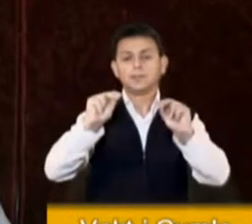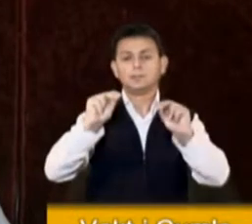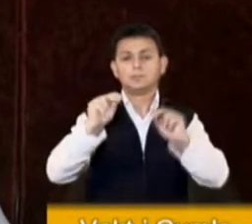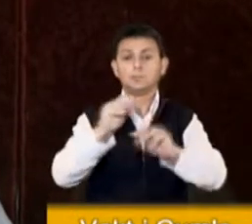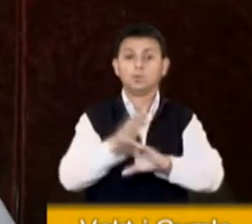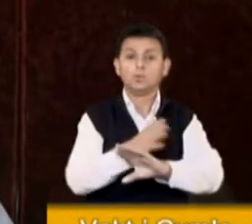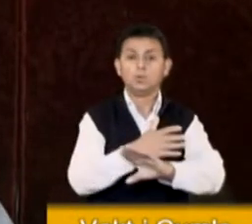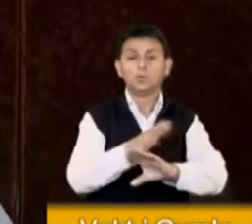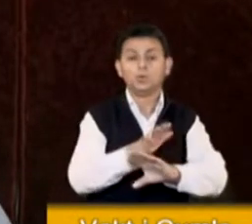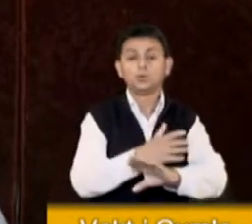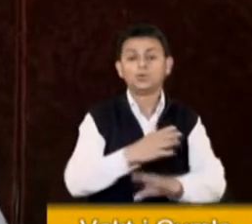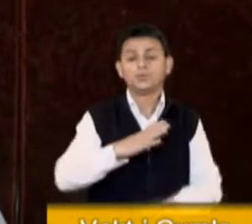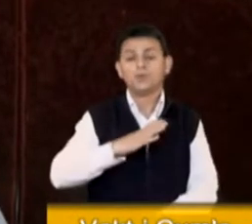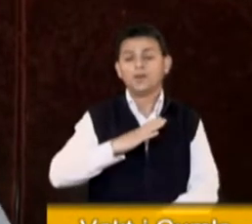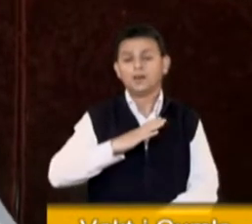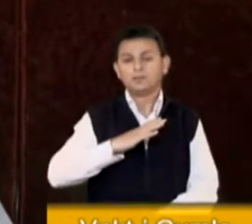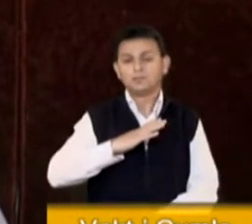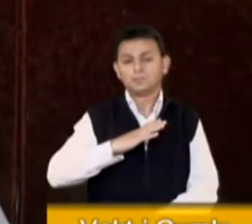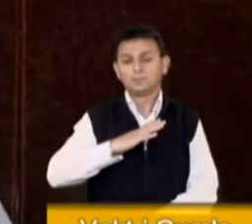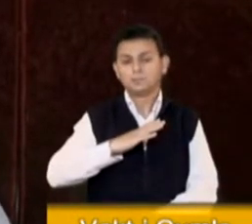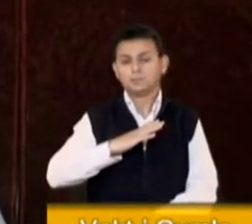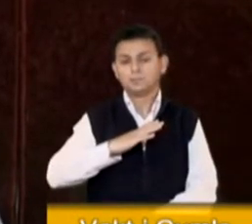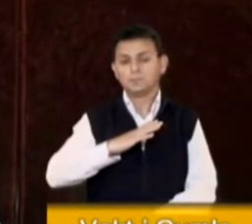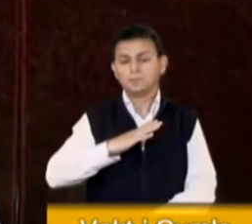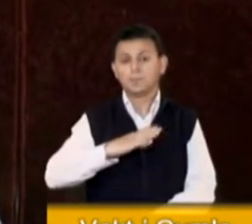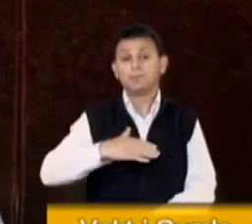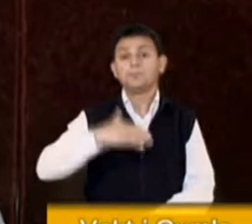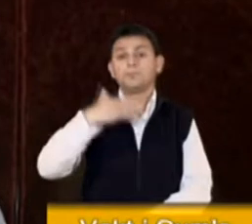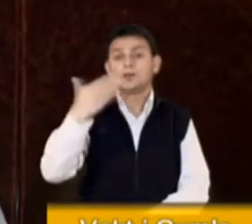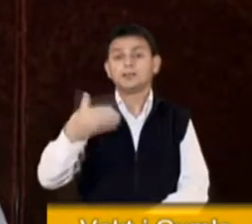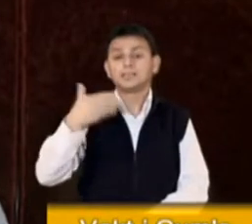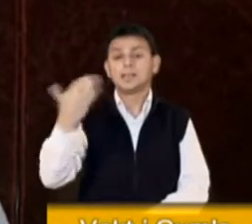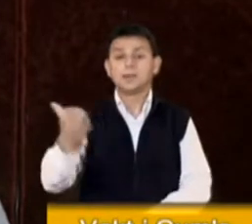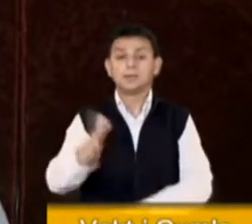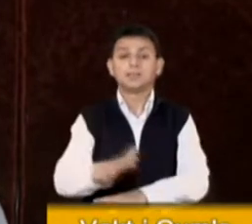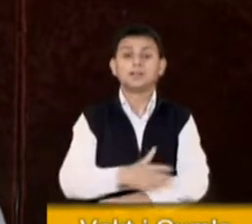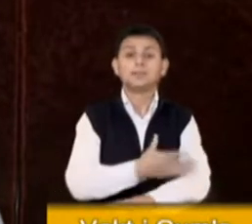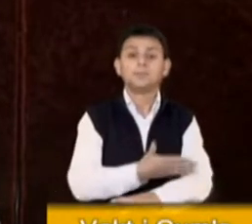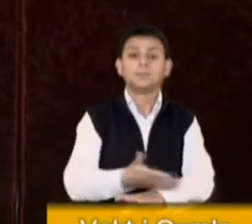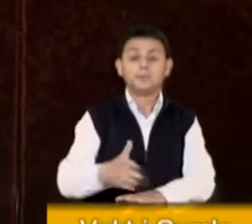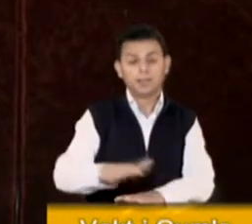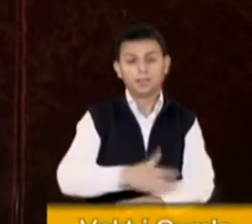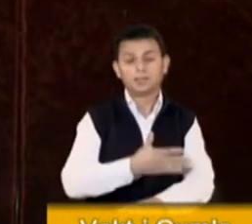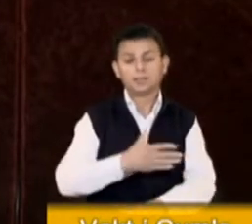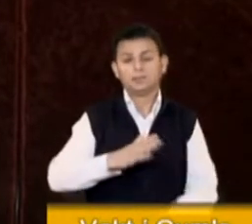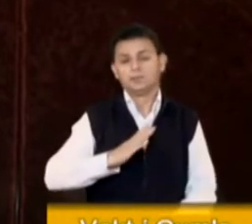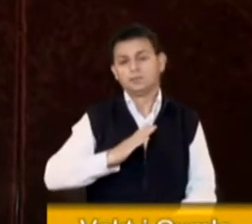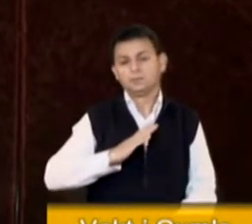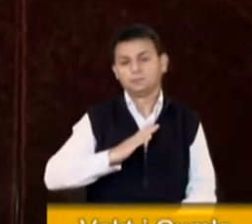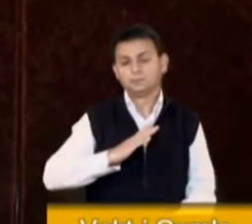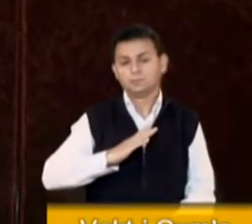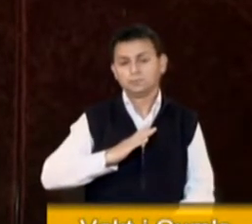veriyor. Hatta başka gelirleri de vardı buna ek olarak. Fekâle